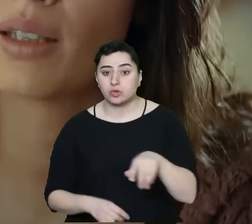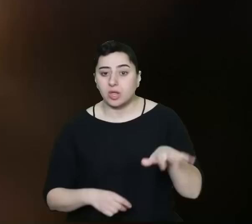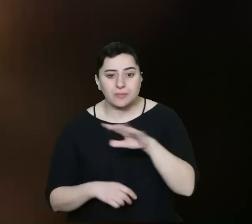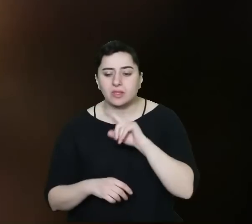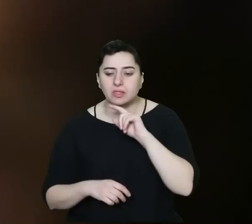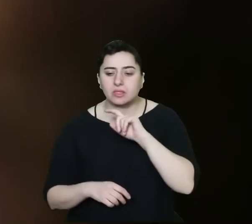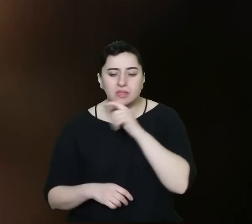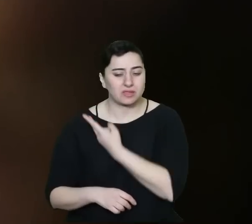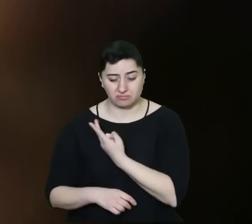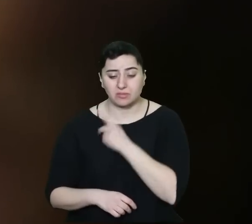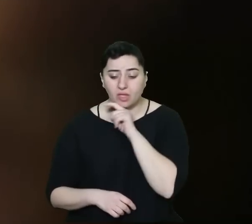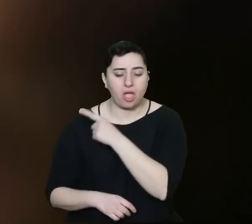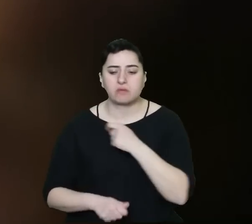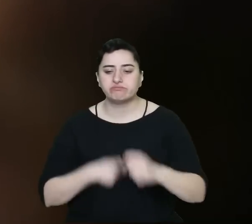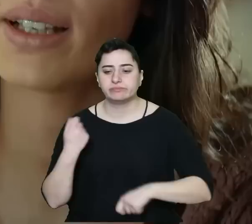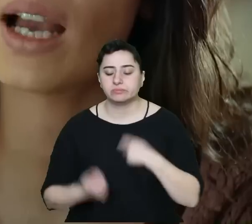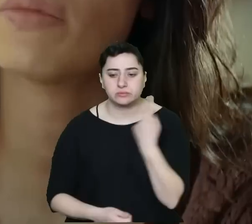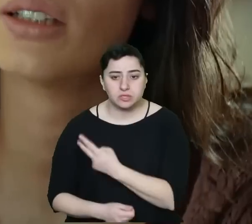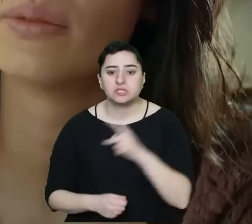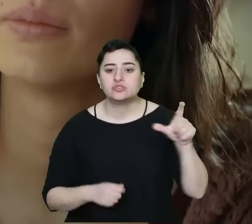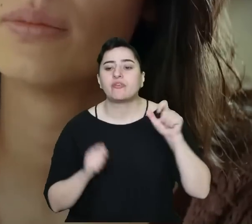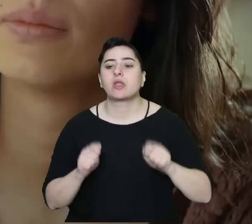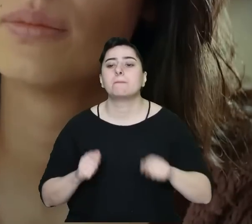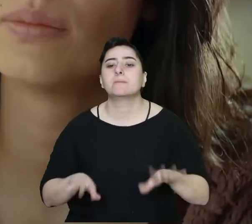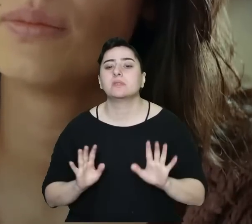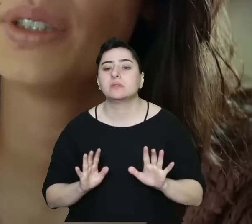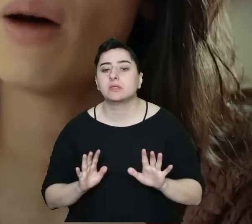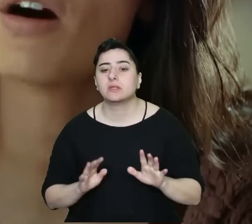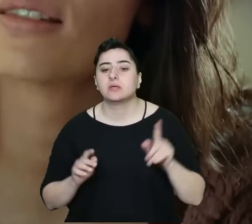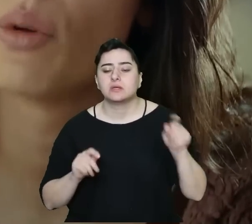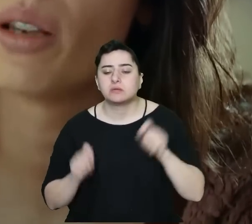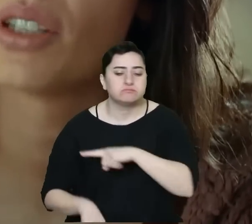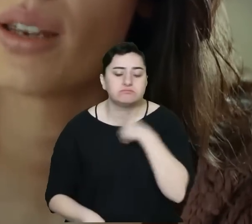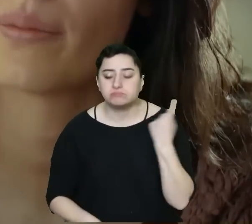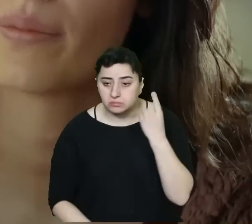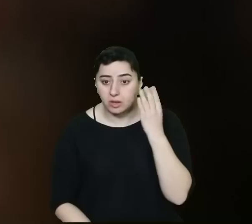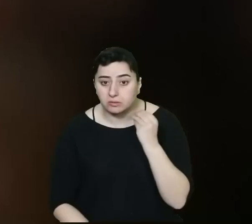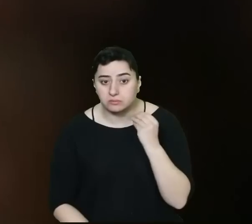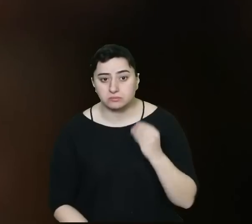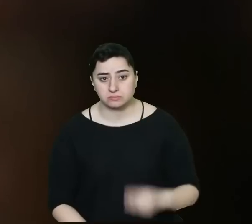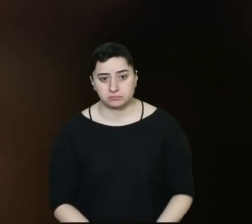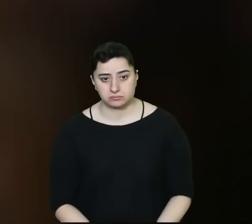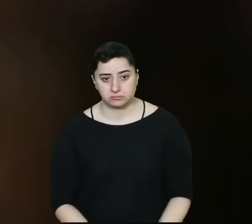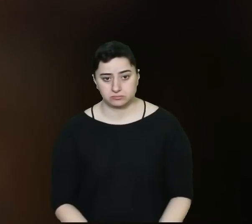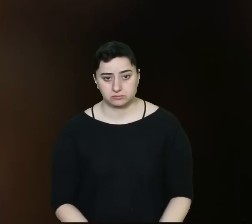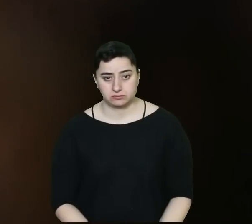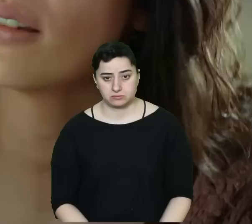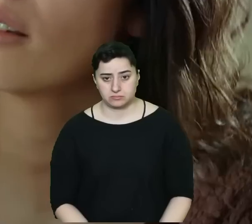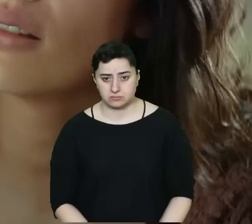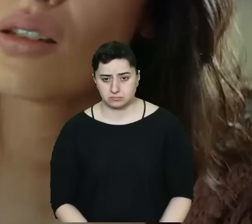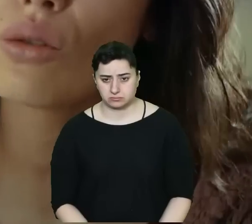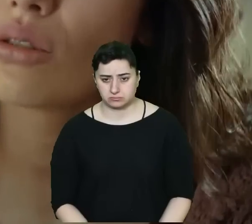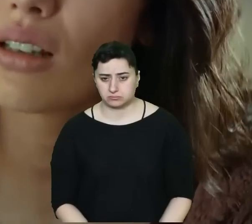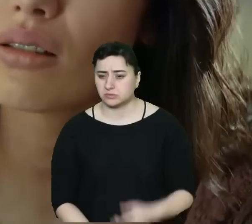Bunların hepsi dayımın uydurması. Cevat yapmadı. Yapmaz da böyle bir şey. Hem